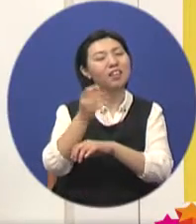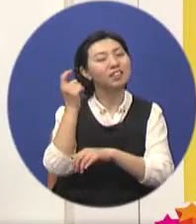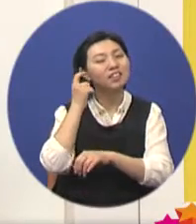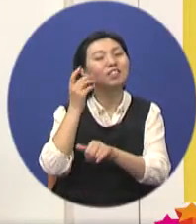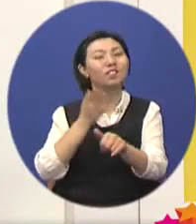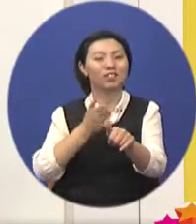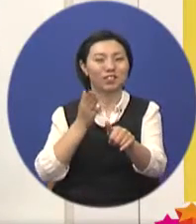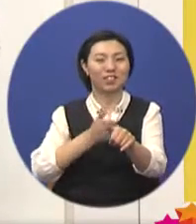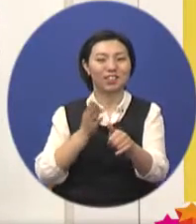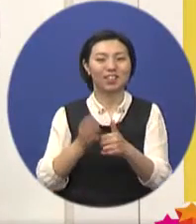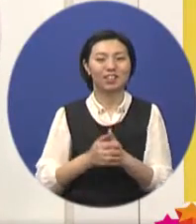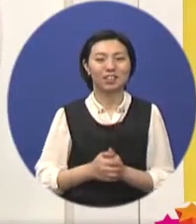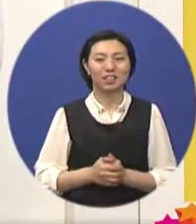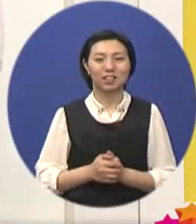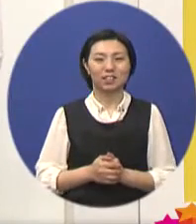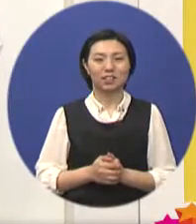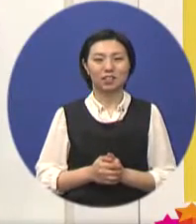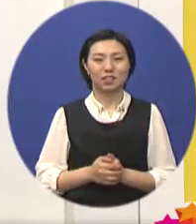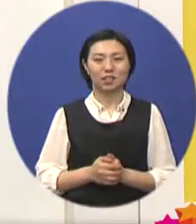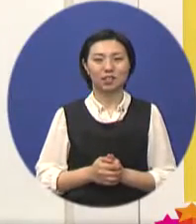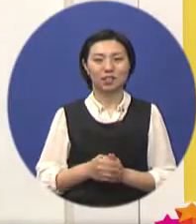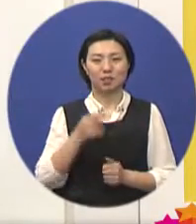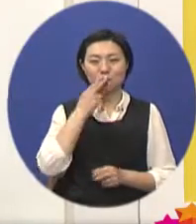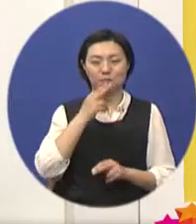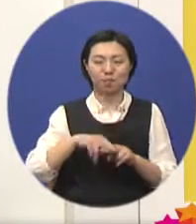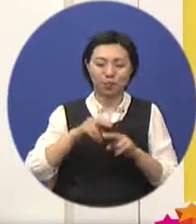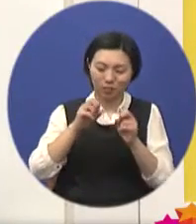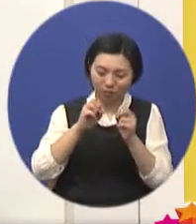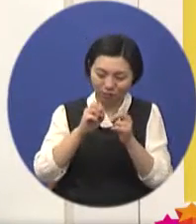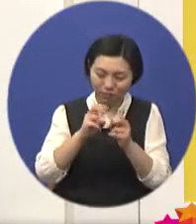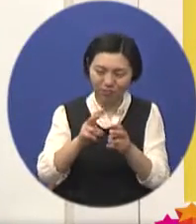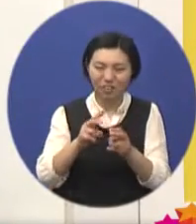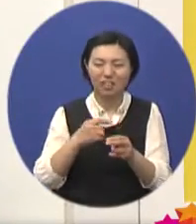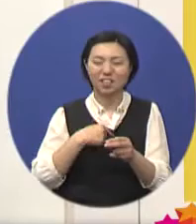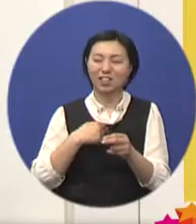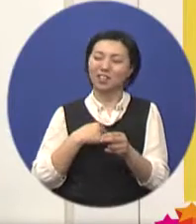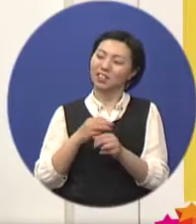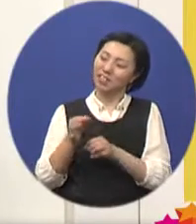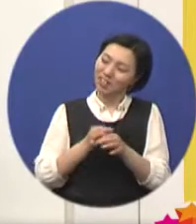예, 알겠습니다. 보내준다고 그리요. 영업하고 있네. 예.